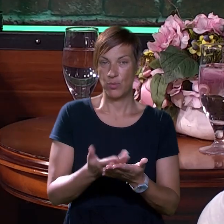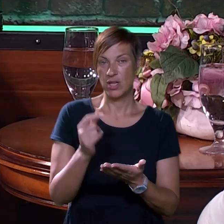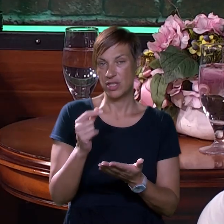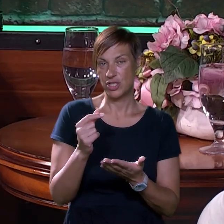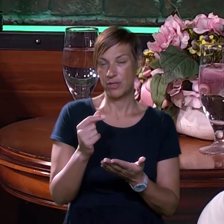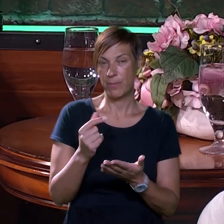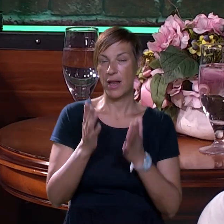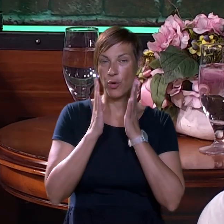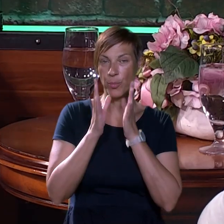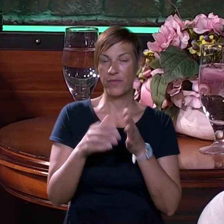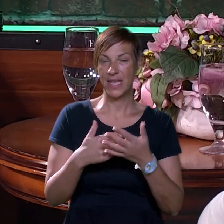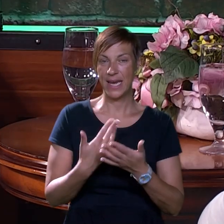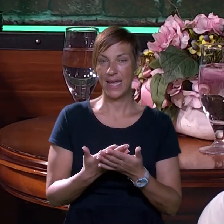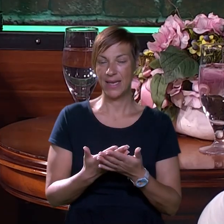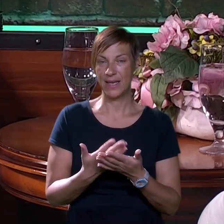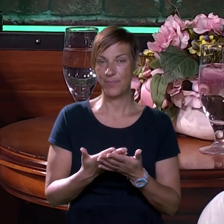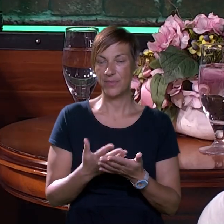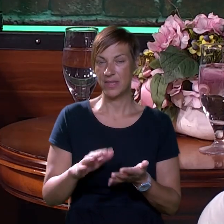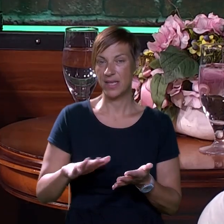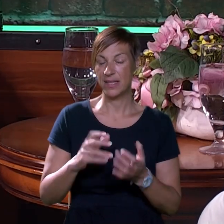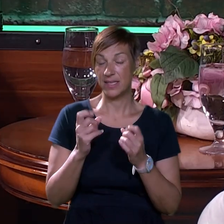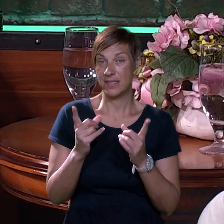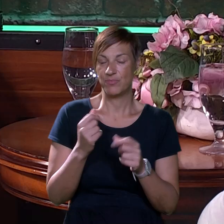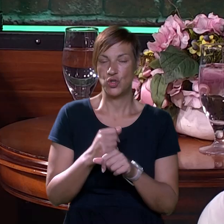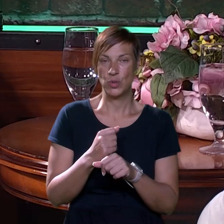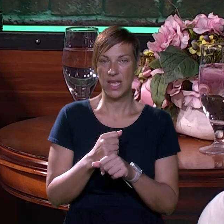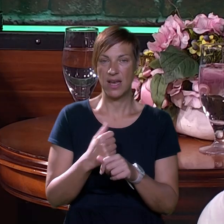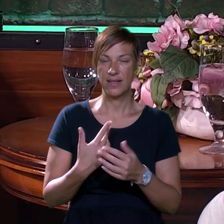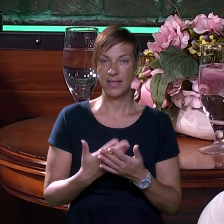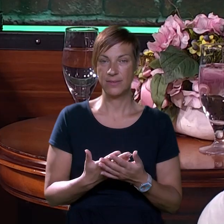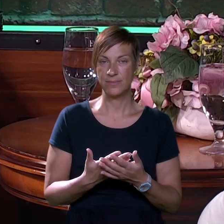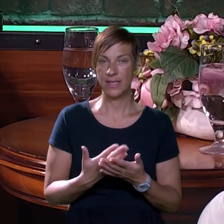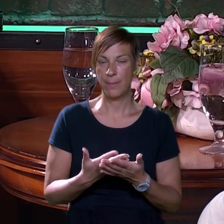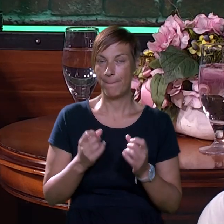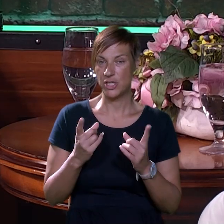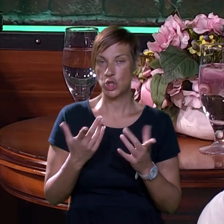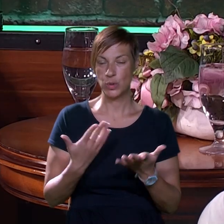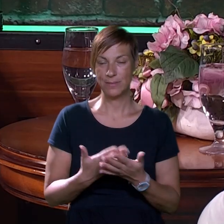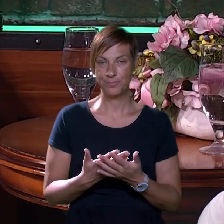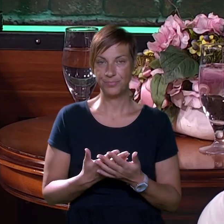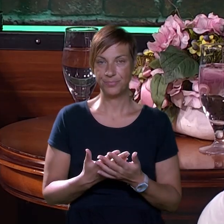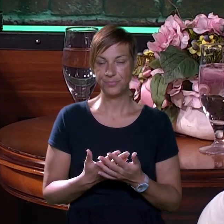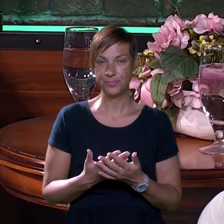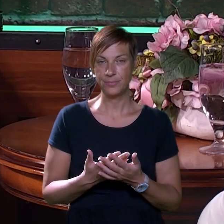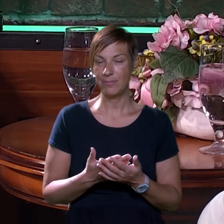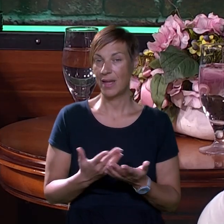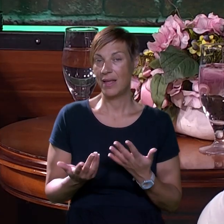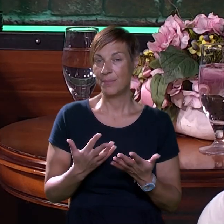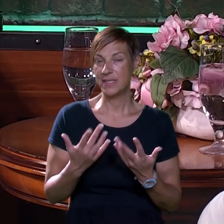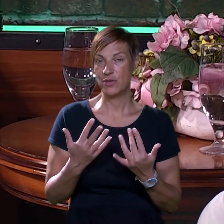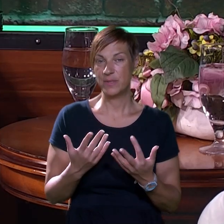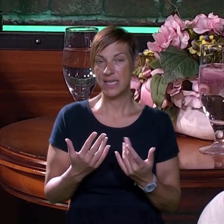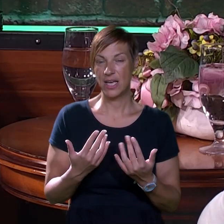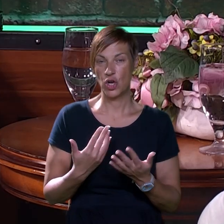daš malo povjerenja, ta djeca čuda rade. Baš čuda. Bez